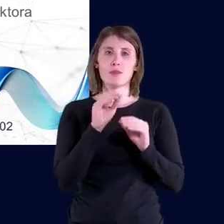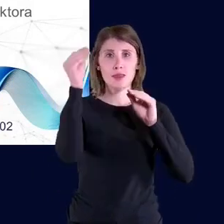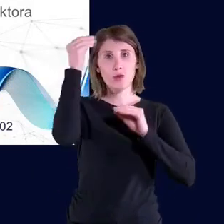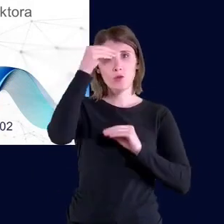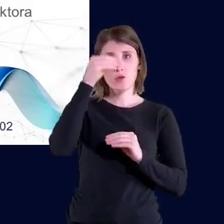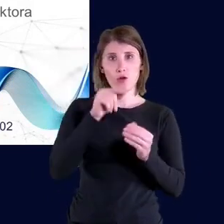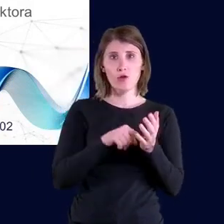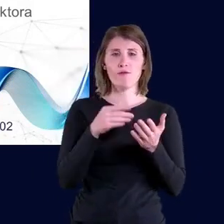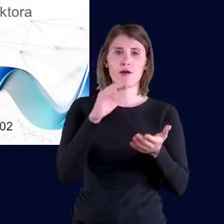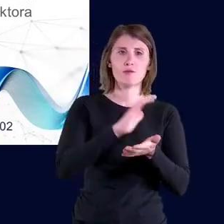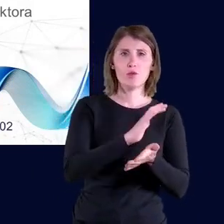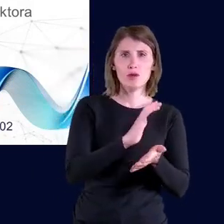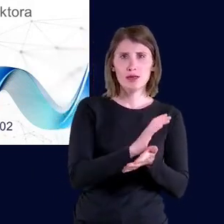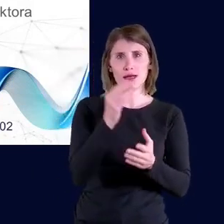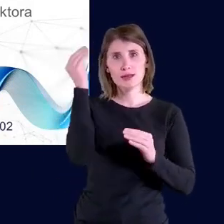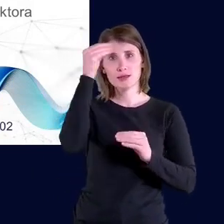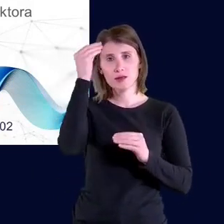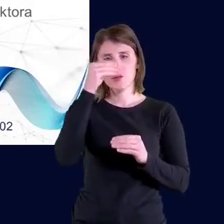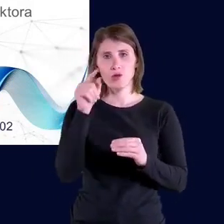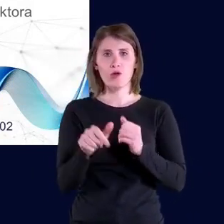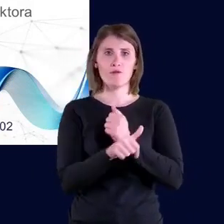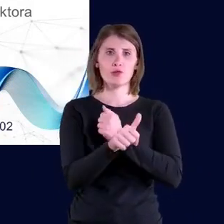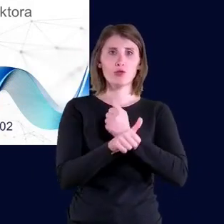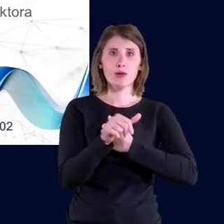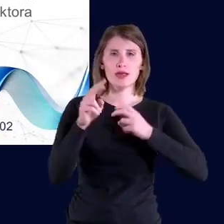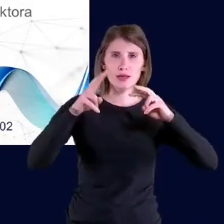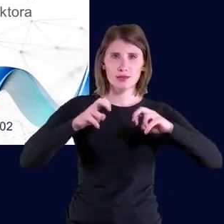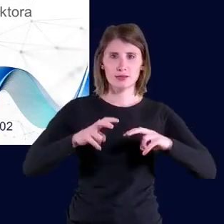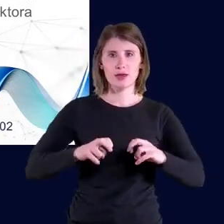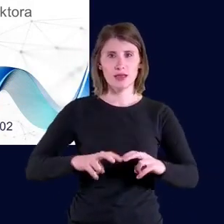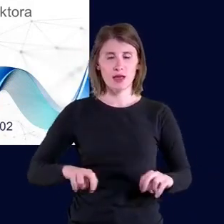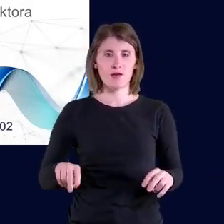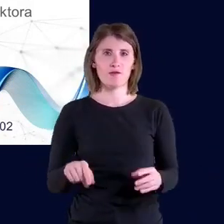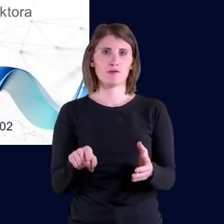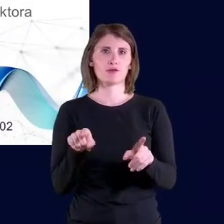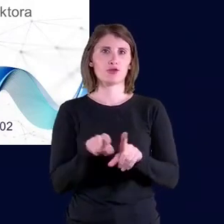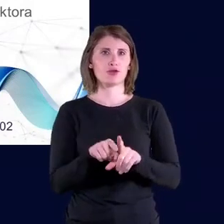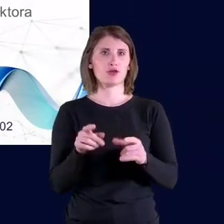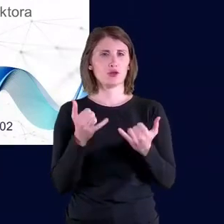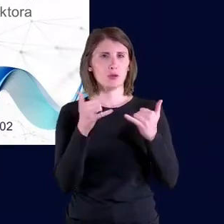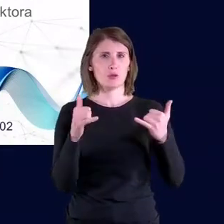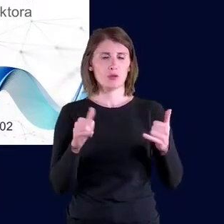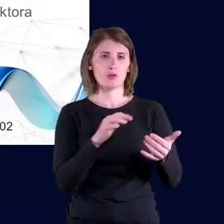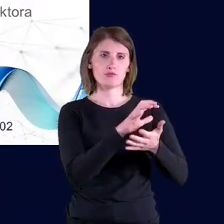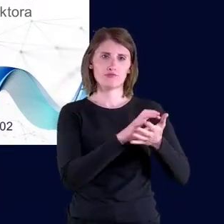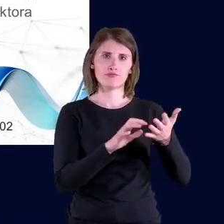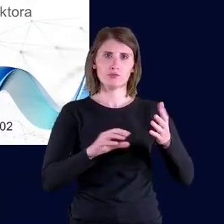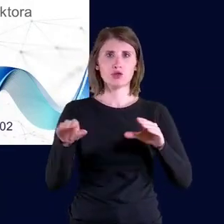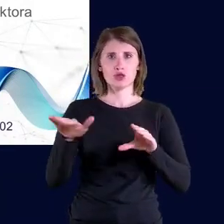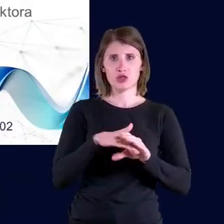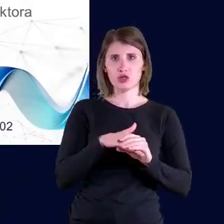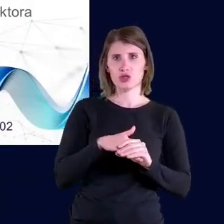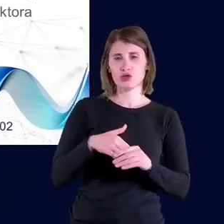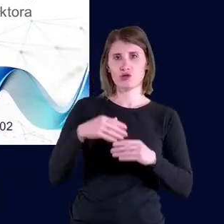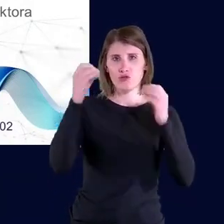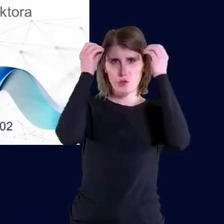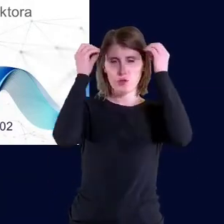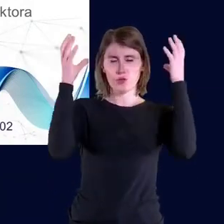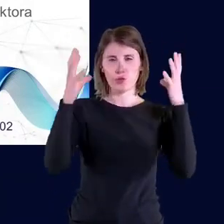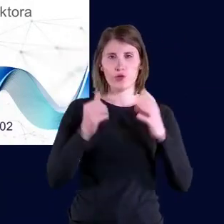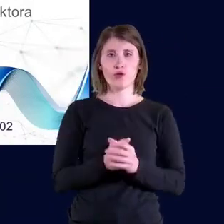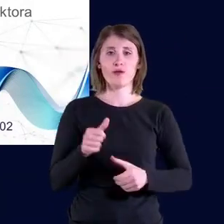publikacji naukowych dokumentacji badawczej i treści dziedzictwa kulturowego w